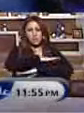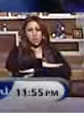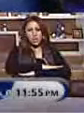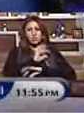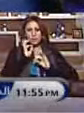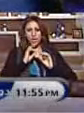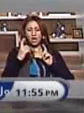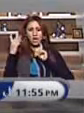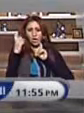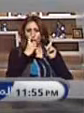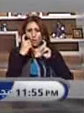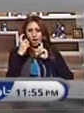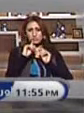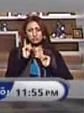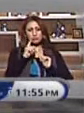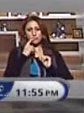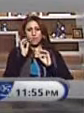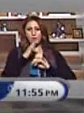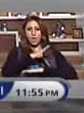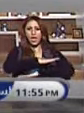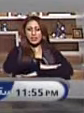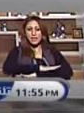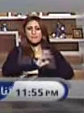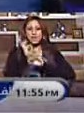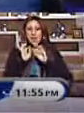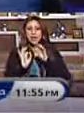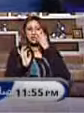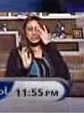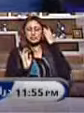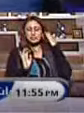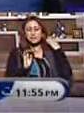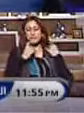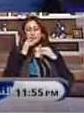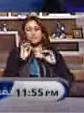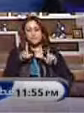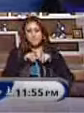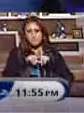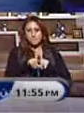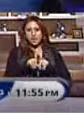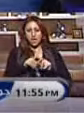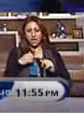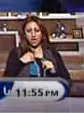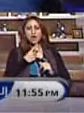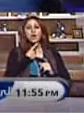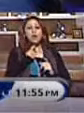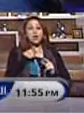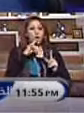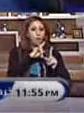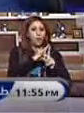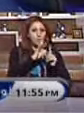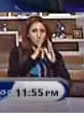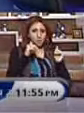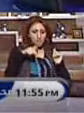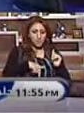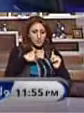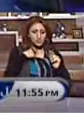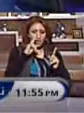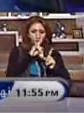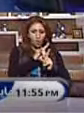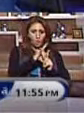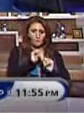يتشا كسون او لا يجدون ادب الحوار كل كلهم يدعي حب مصر طب بالله عليك لو اننا